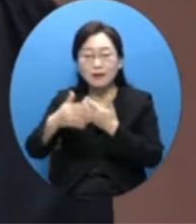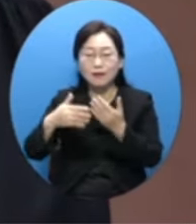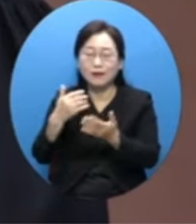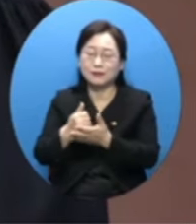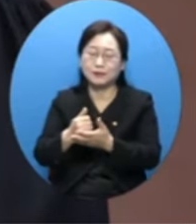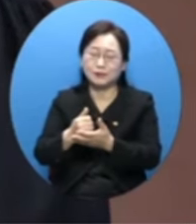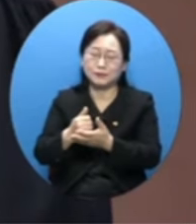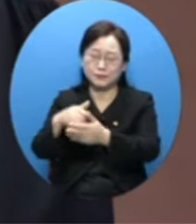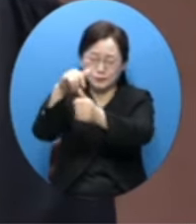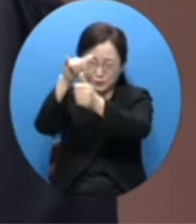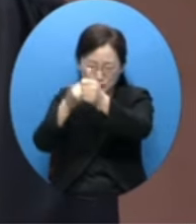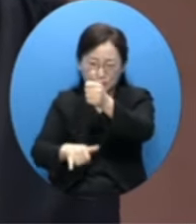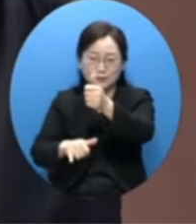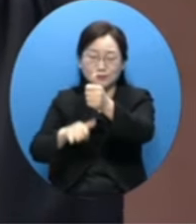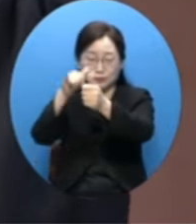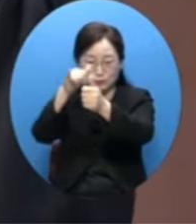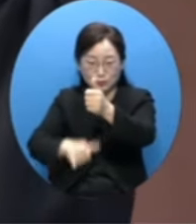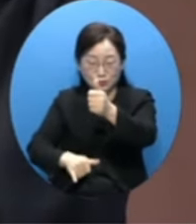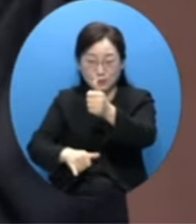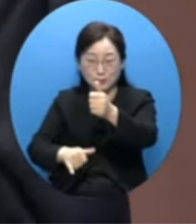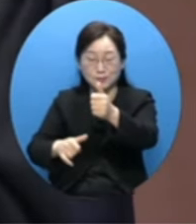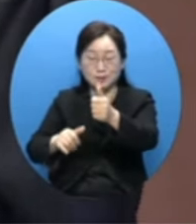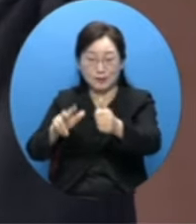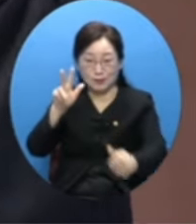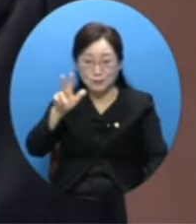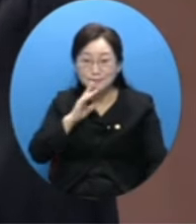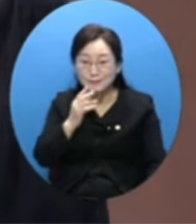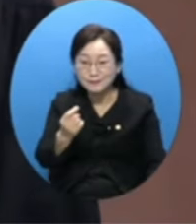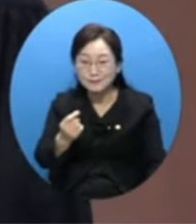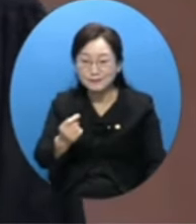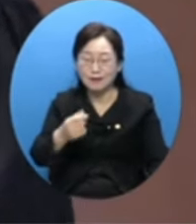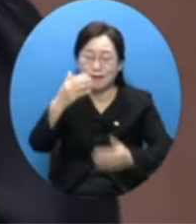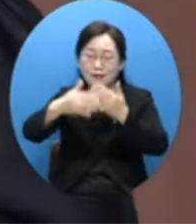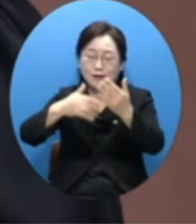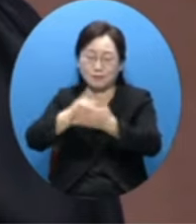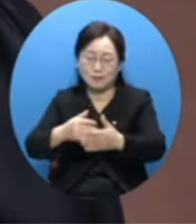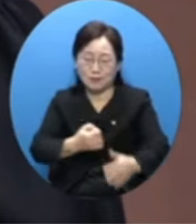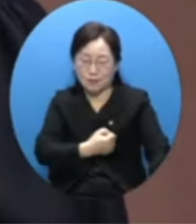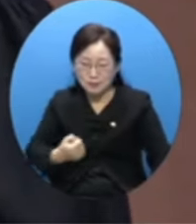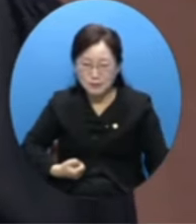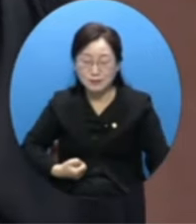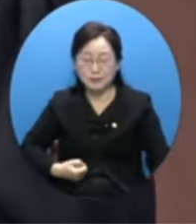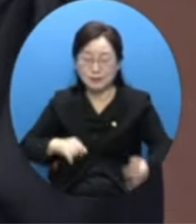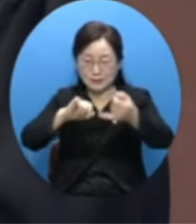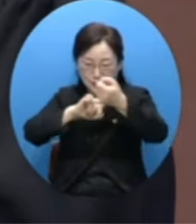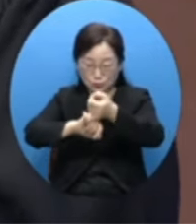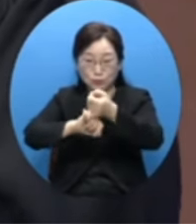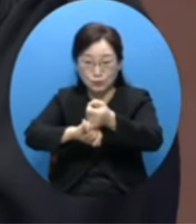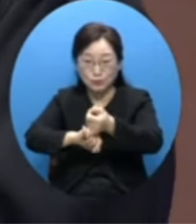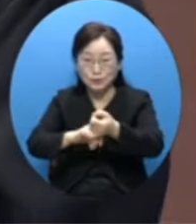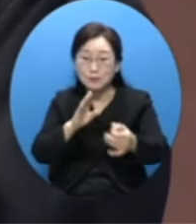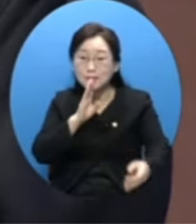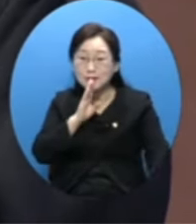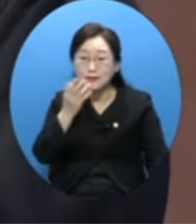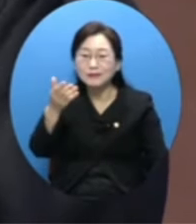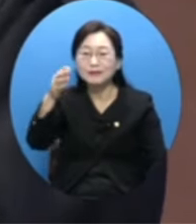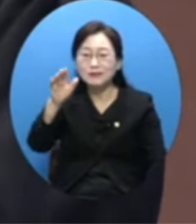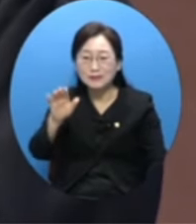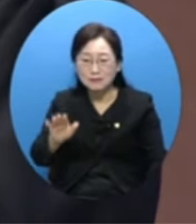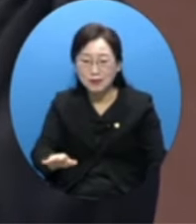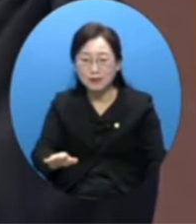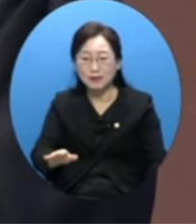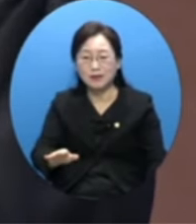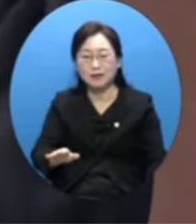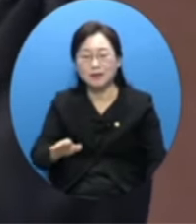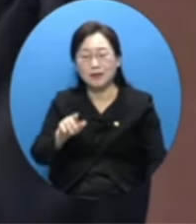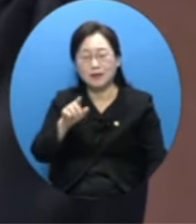살겠습니다 결심을 하고 내가 이렇게 주 앞에 헌신하겠습니다 약속의 기도도 드립니다. 그러나 어려움 중에 하나님 앞에